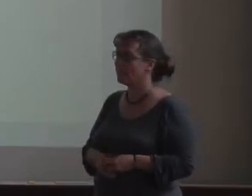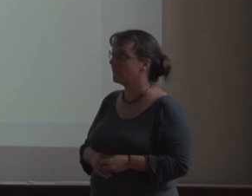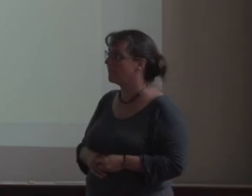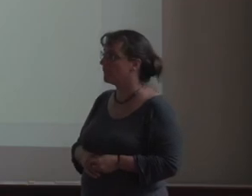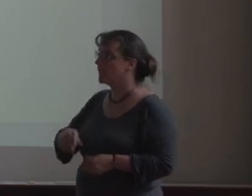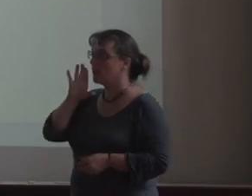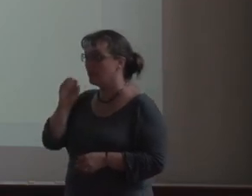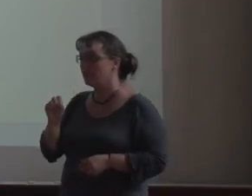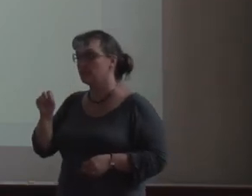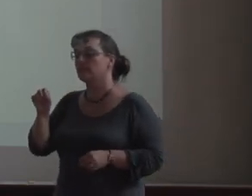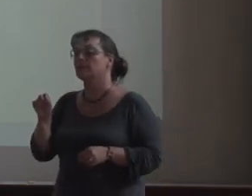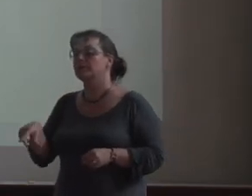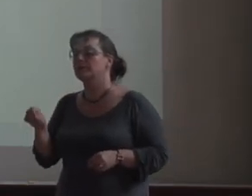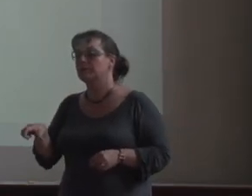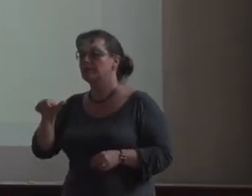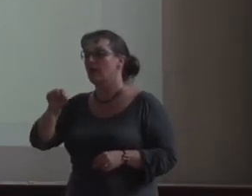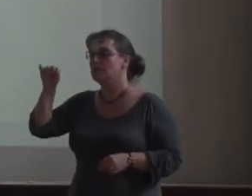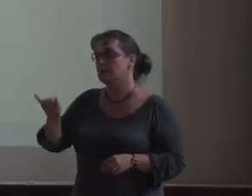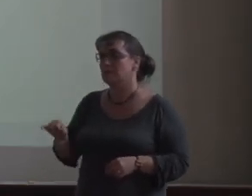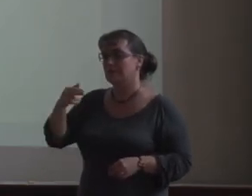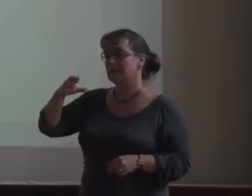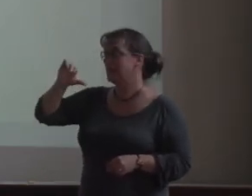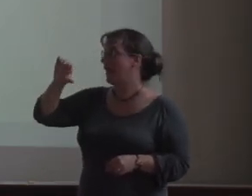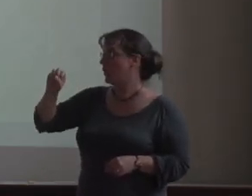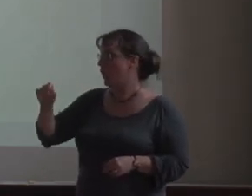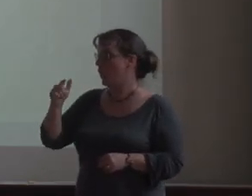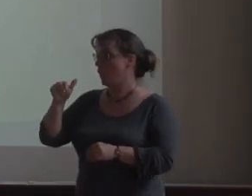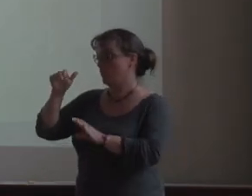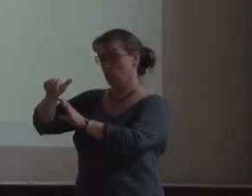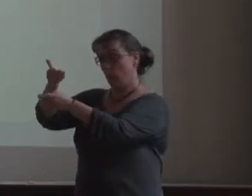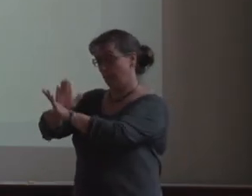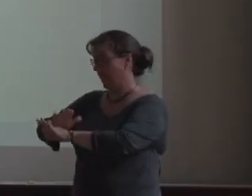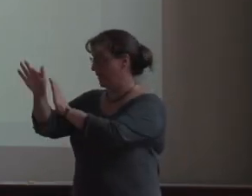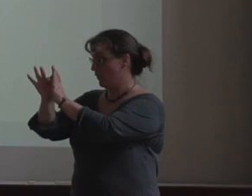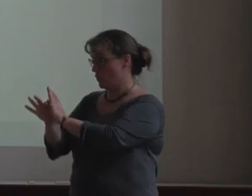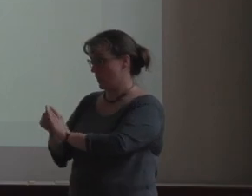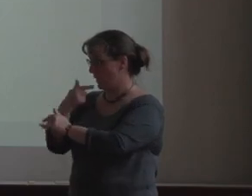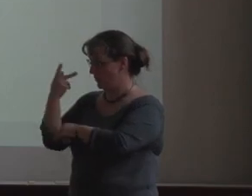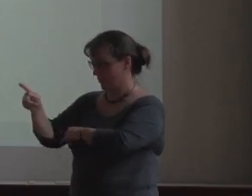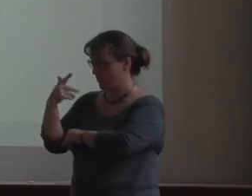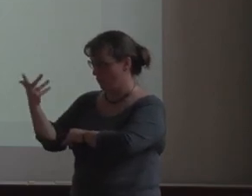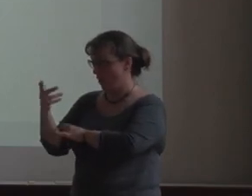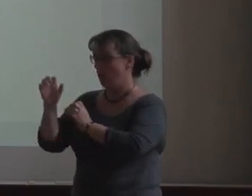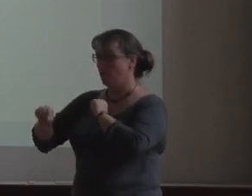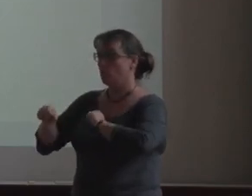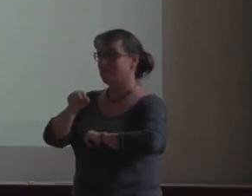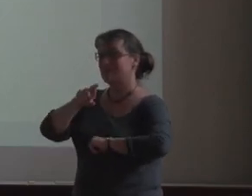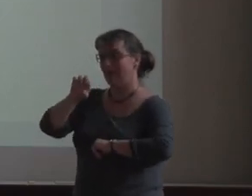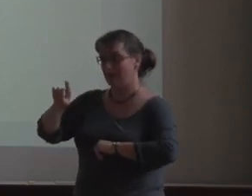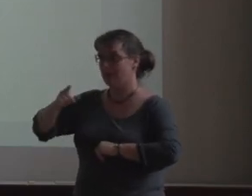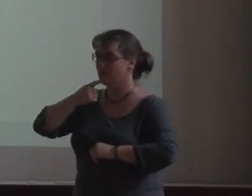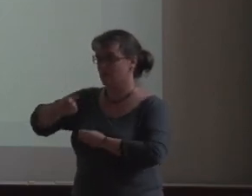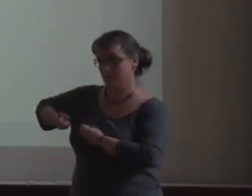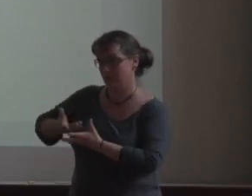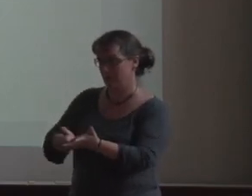d'Async IO qui permet lui-même de lancer des threads et donc pour qu'on n'ait pas à